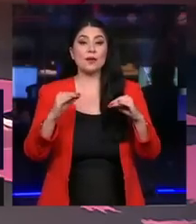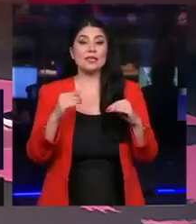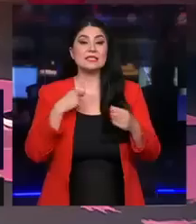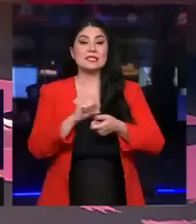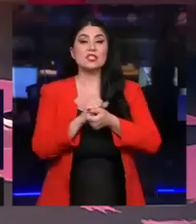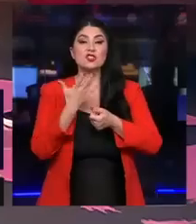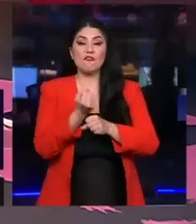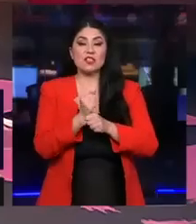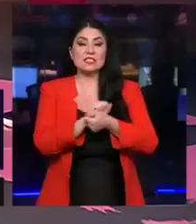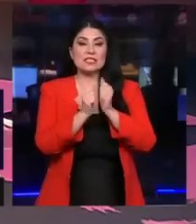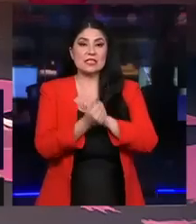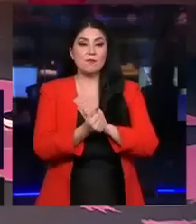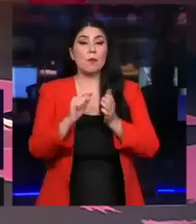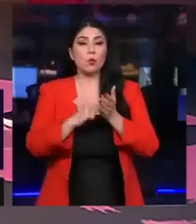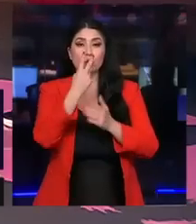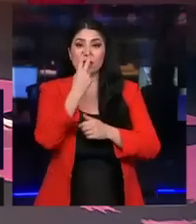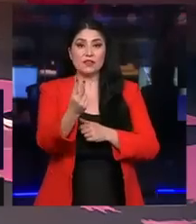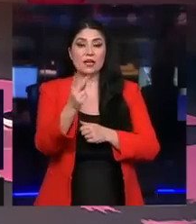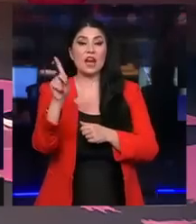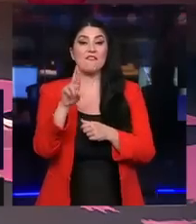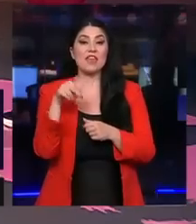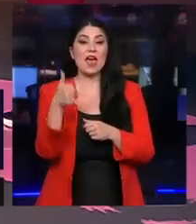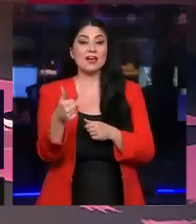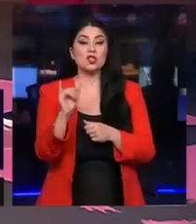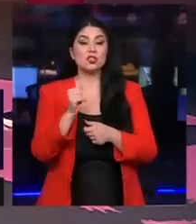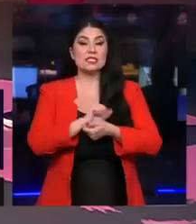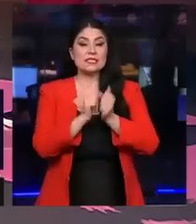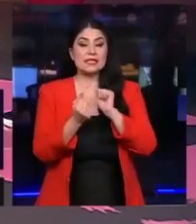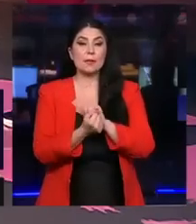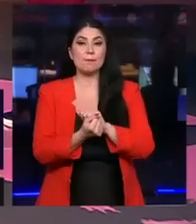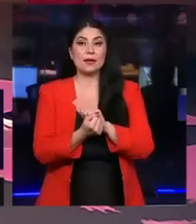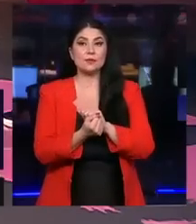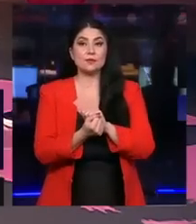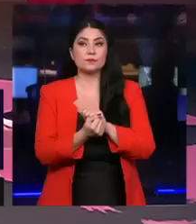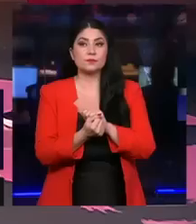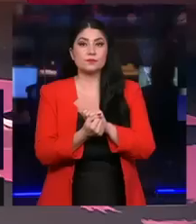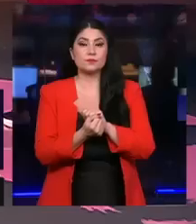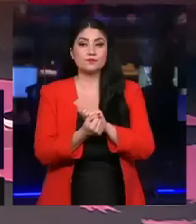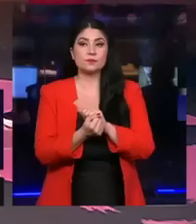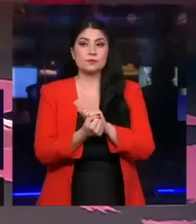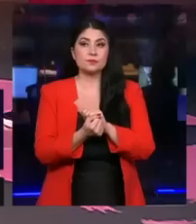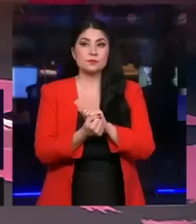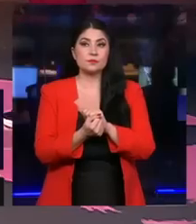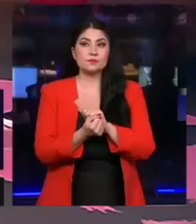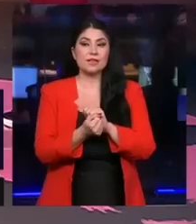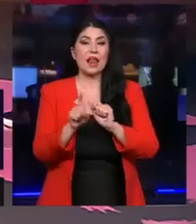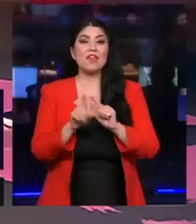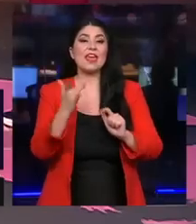să schimbe mentalitatea de la Viena și să schimbe, practic, să spunem așa,